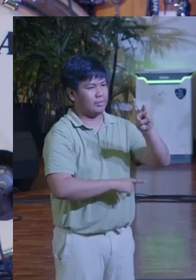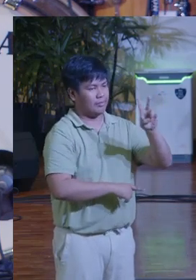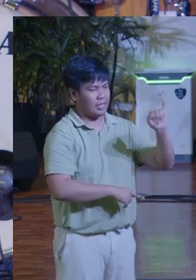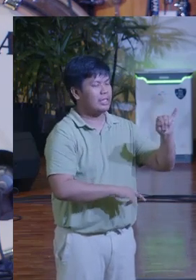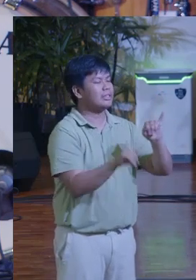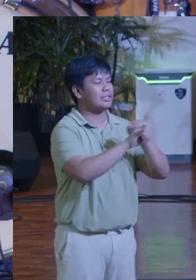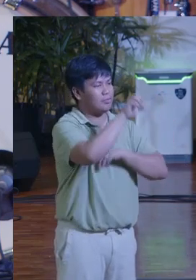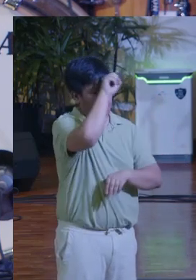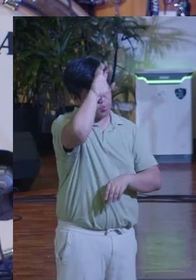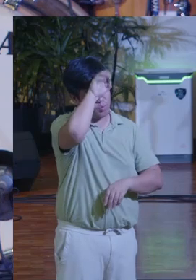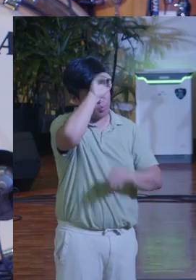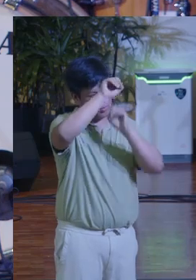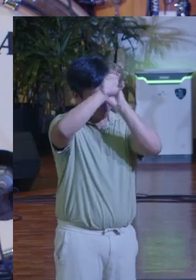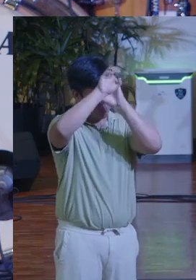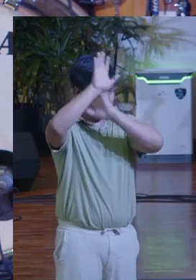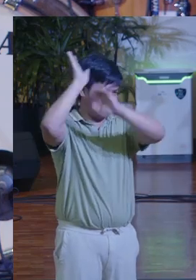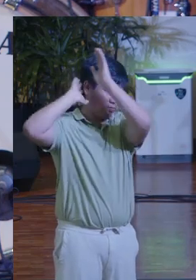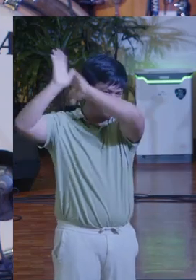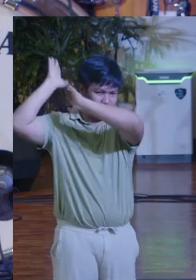Levi.